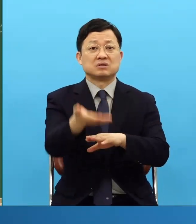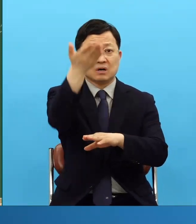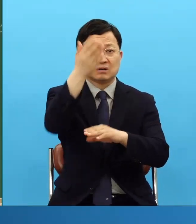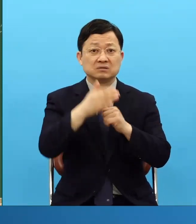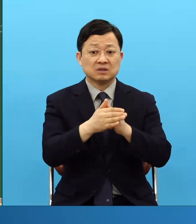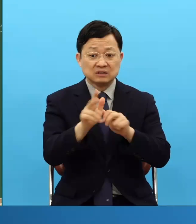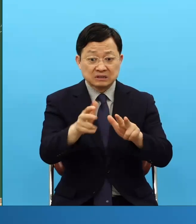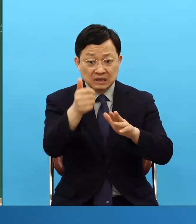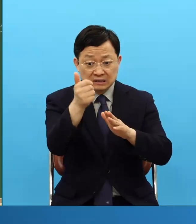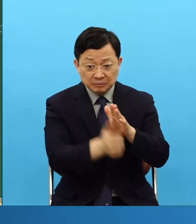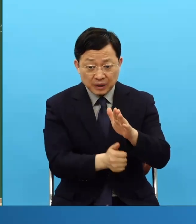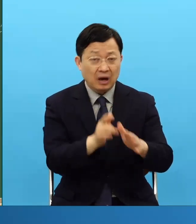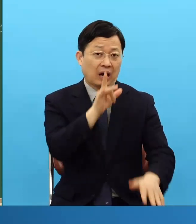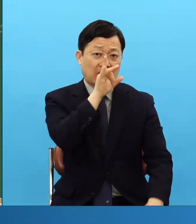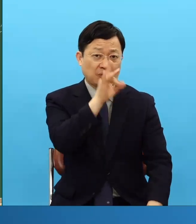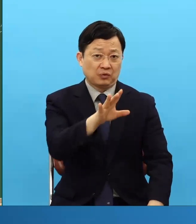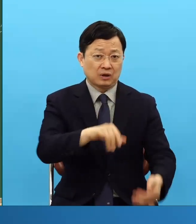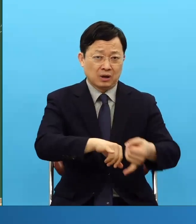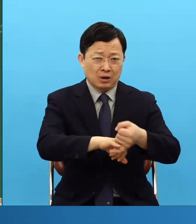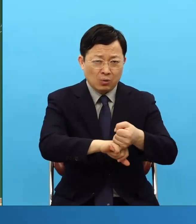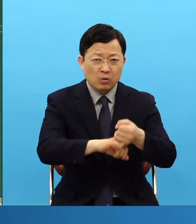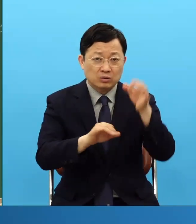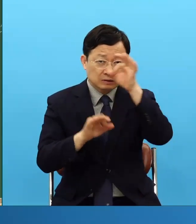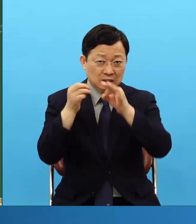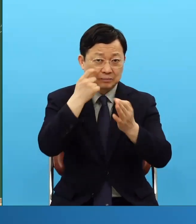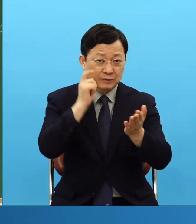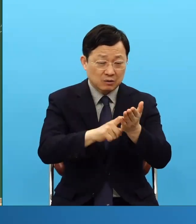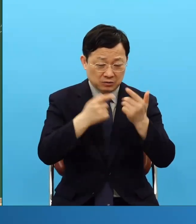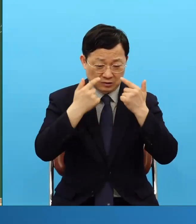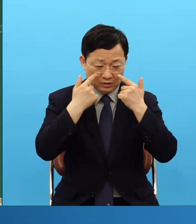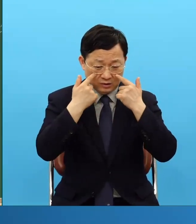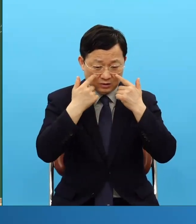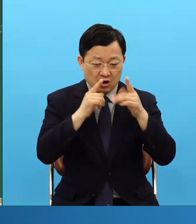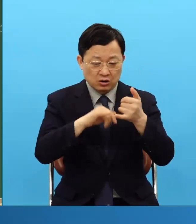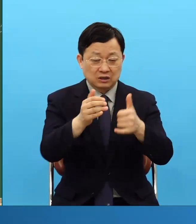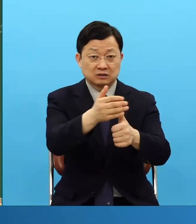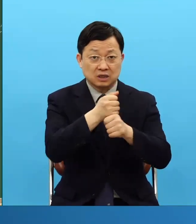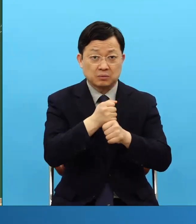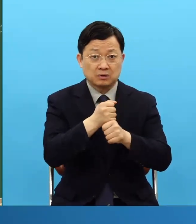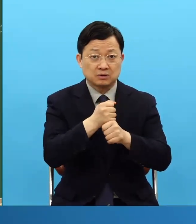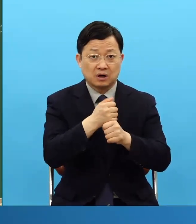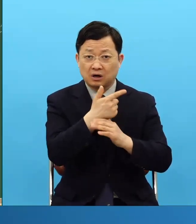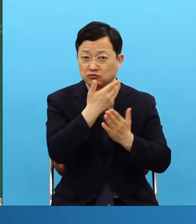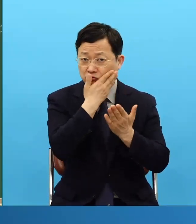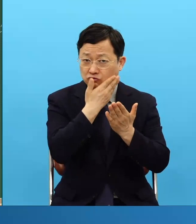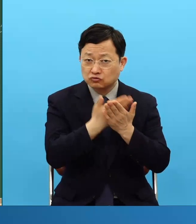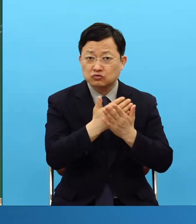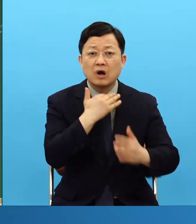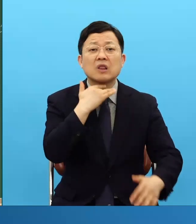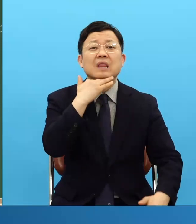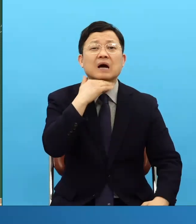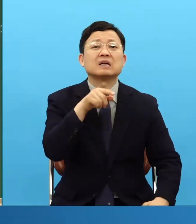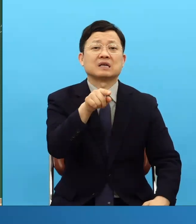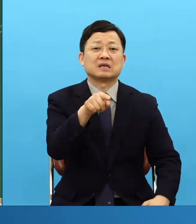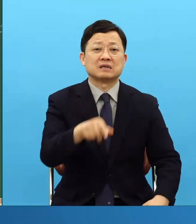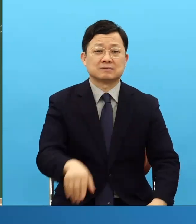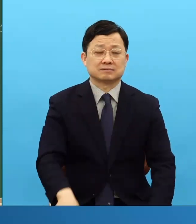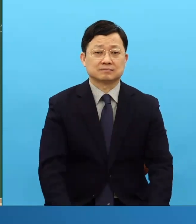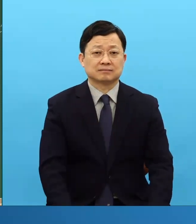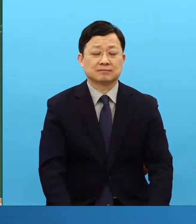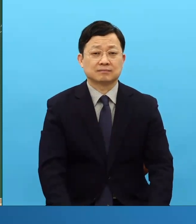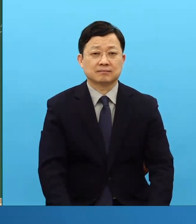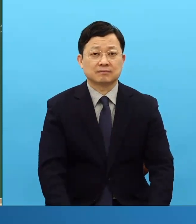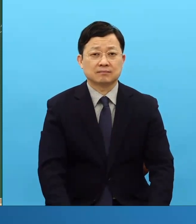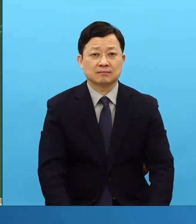student, when you're young, but you're not an age to continue doing that. 여러분 정확한 언약을 잡아야 될 나이입니다. That you're at an age where you need to hold to the accurate covenant. 지금은 이제